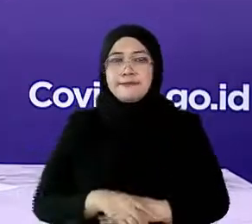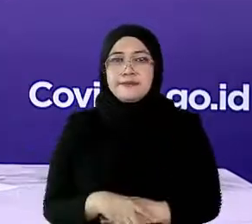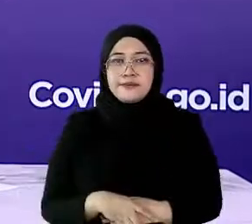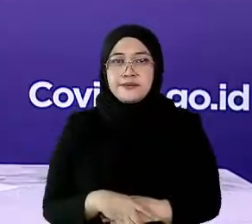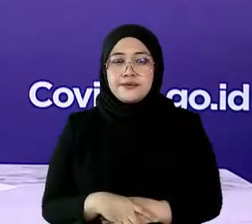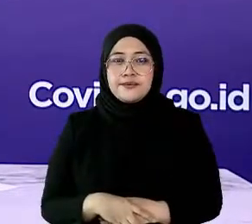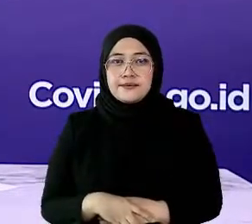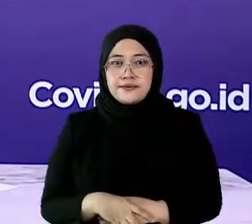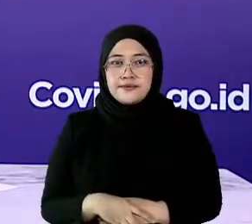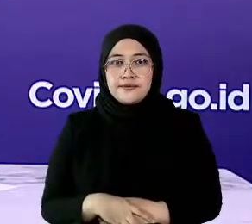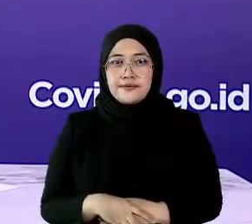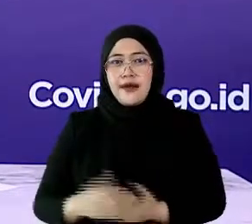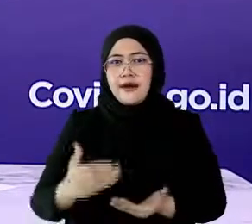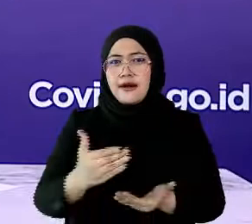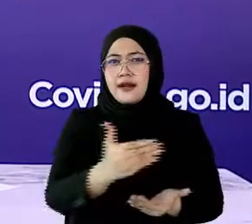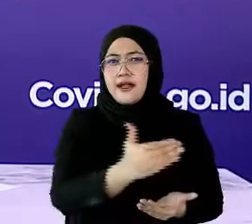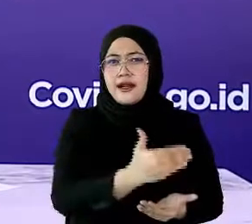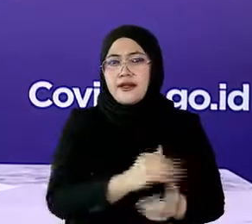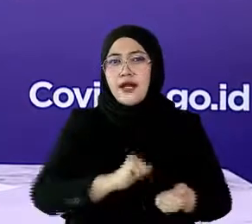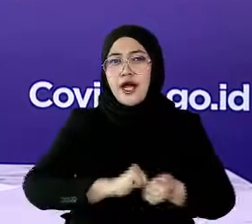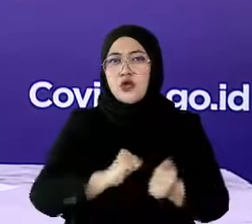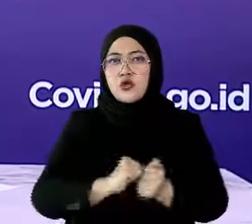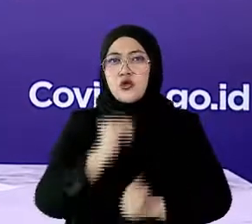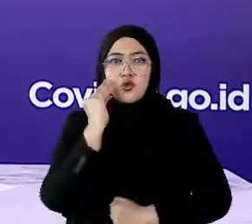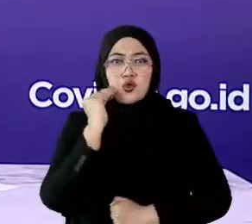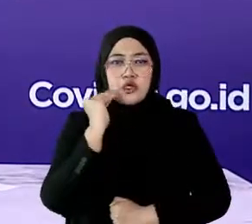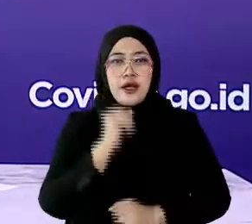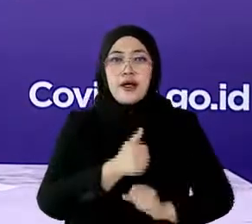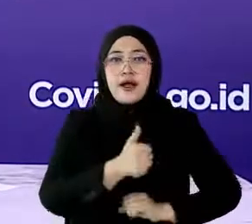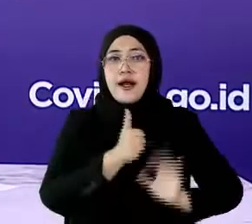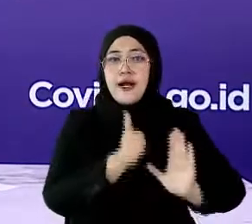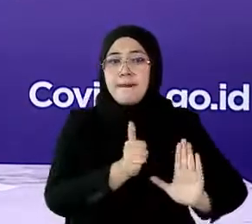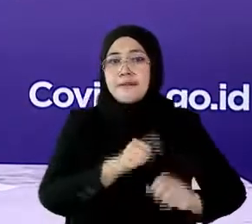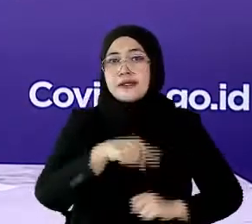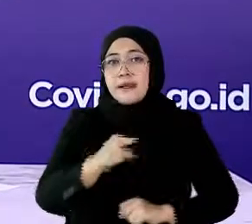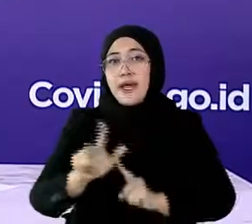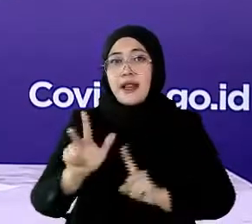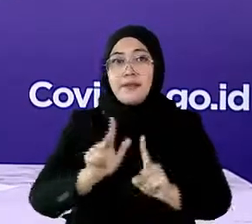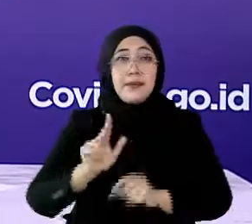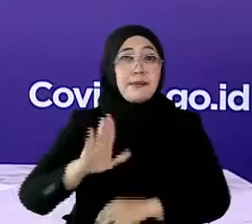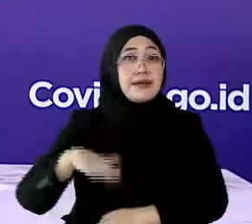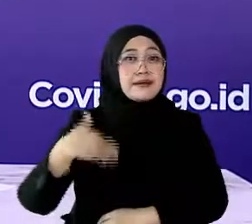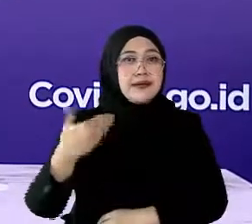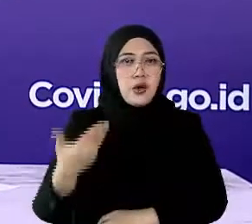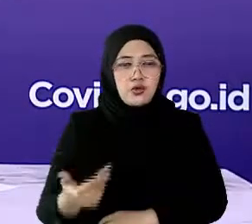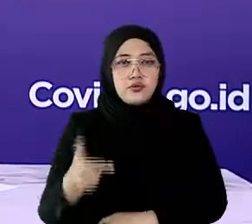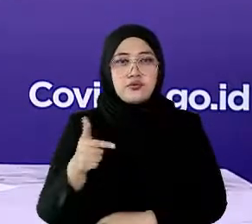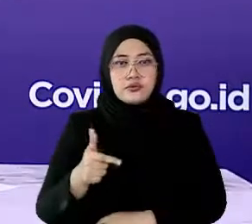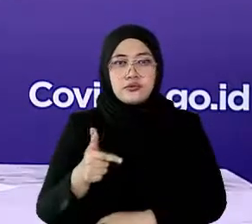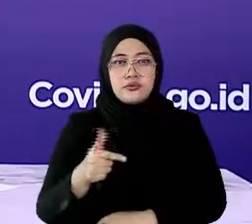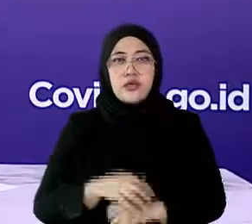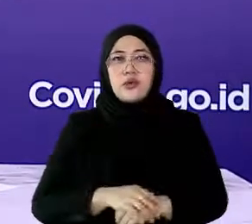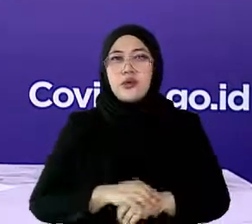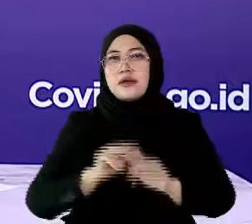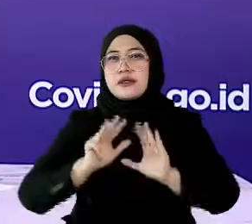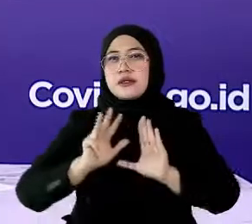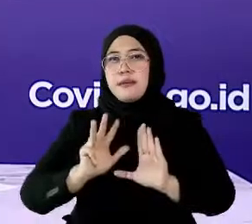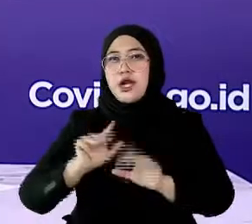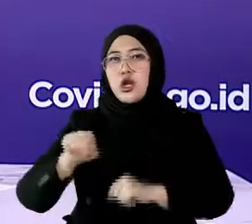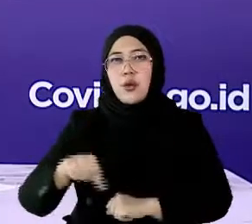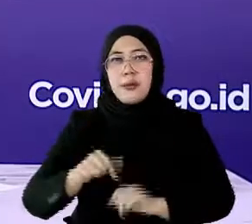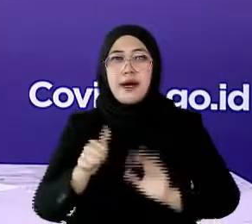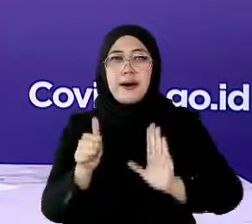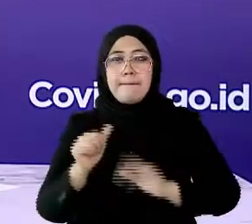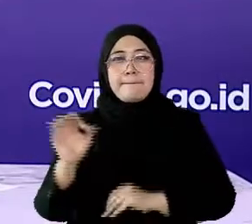berdasarkan data kasus usia antara enam sampai dengan 18 tahun menyumbang 9,6